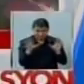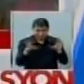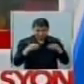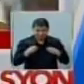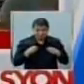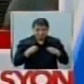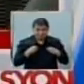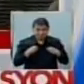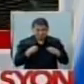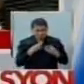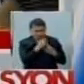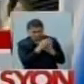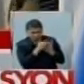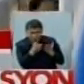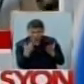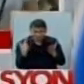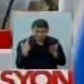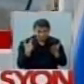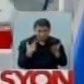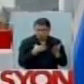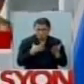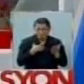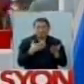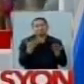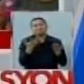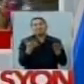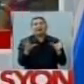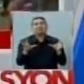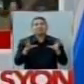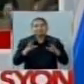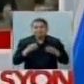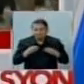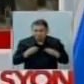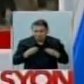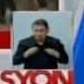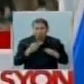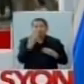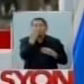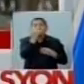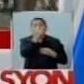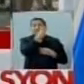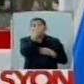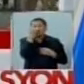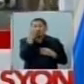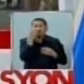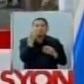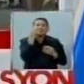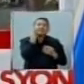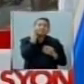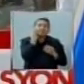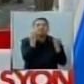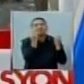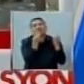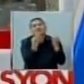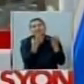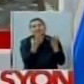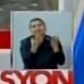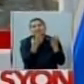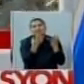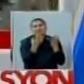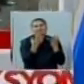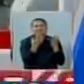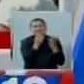mayroong mga magreklamo dito, Mel. So far, yung mga nandito ngayon, ano? Kasi marami na yung nakauwi na kanina, Mel, at siguro iba hindi na